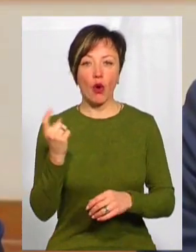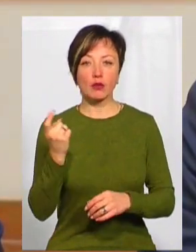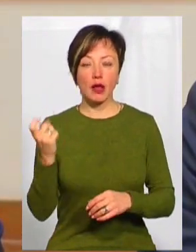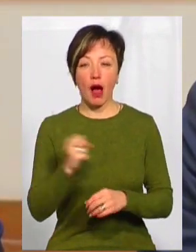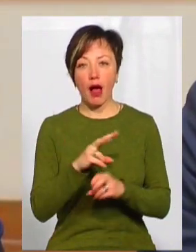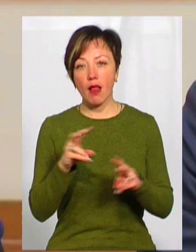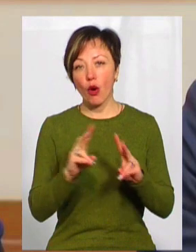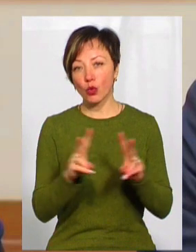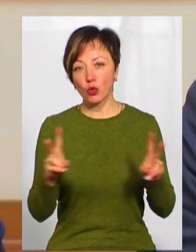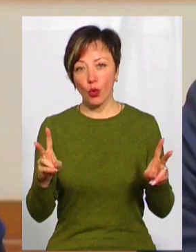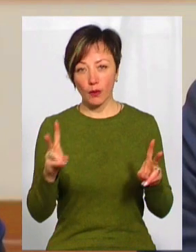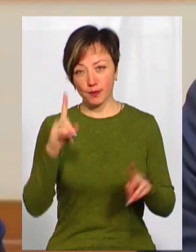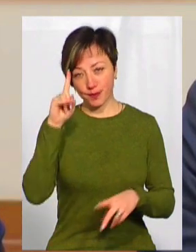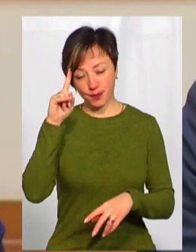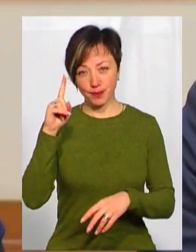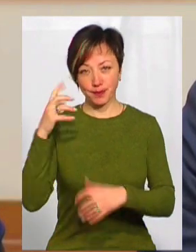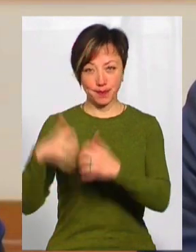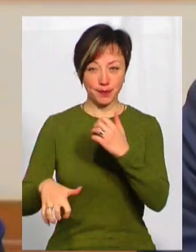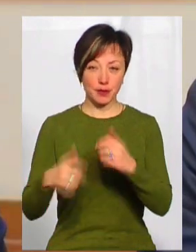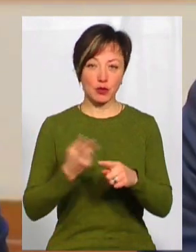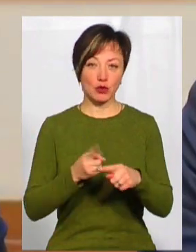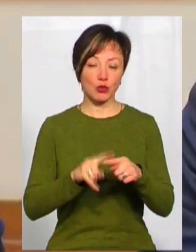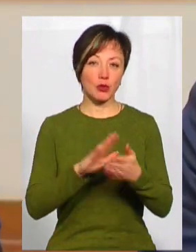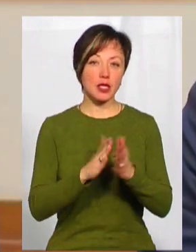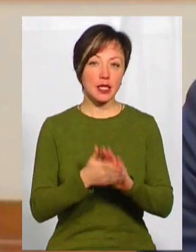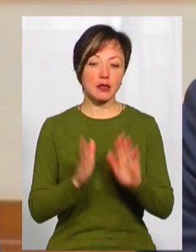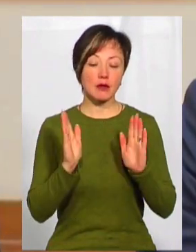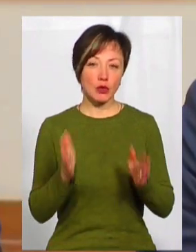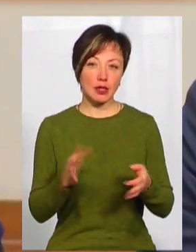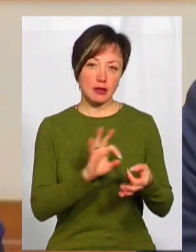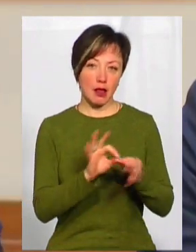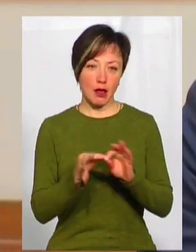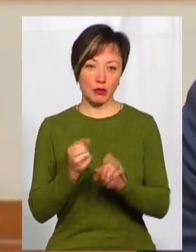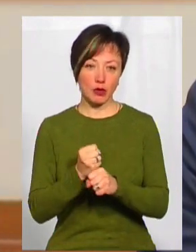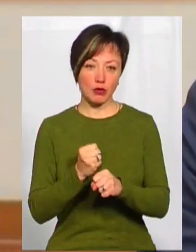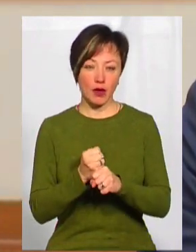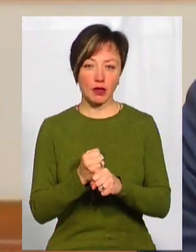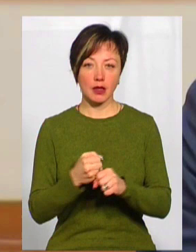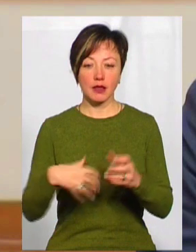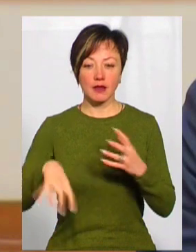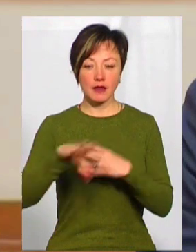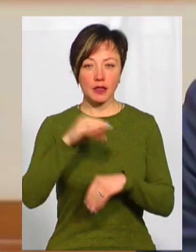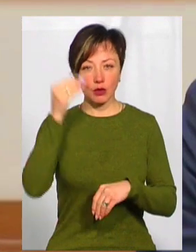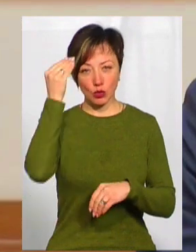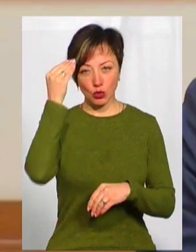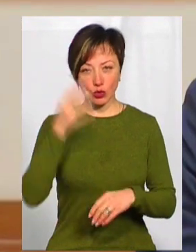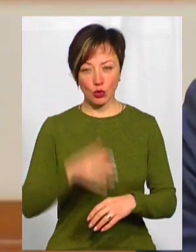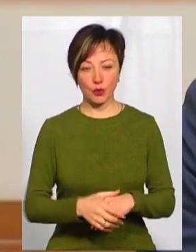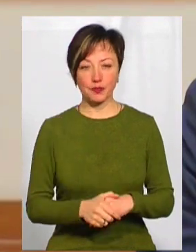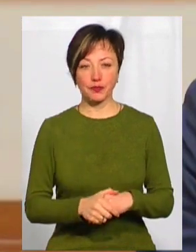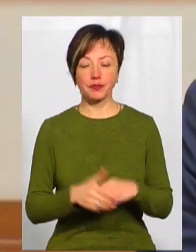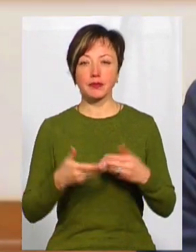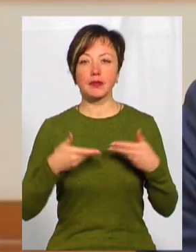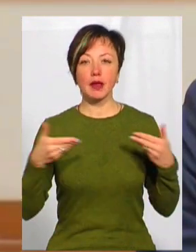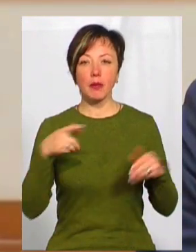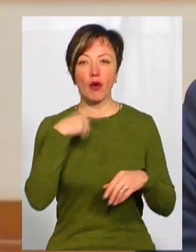хто не почує цю позицію, буде складно працювати з усіх точок зору. Ми говорили